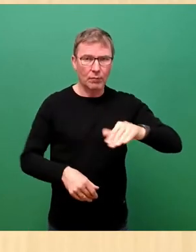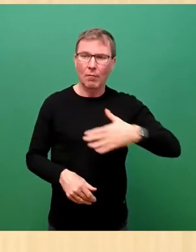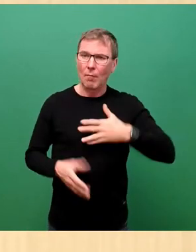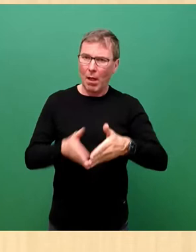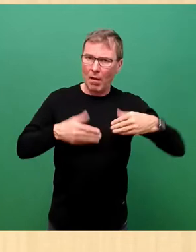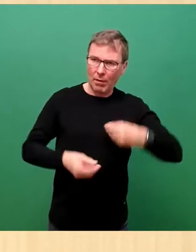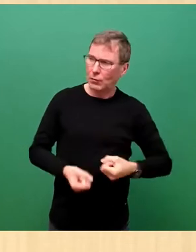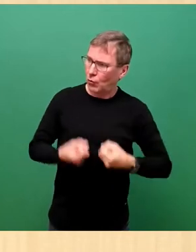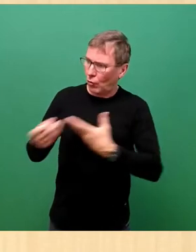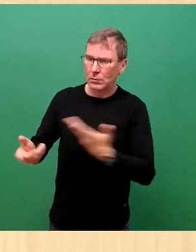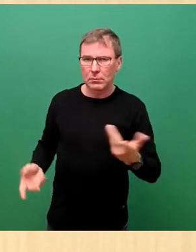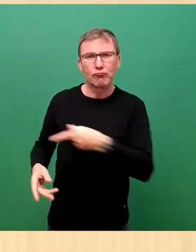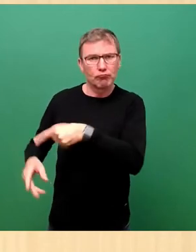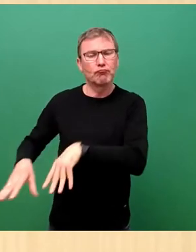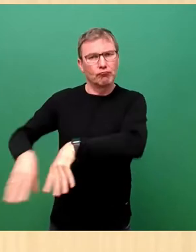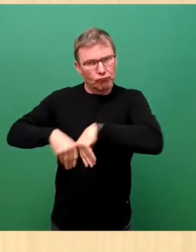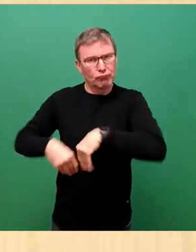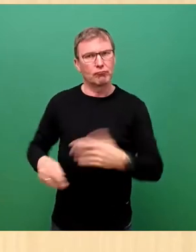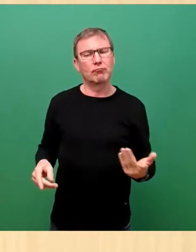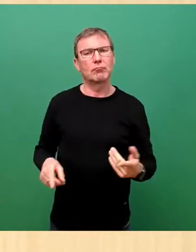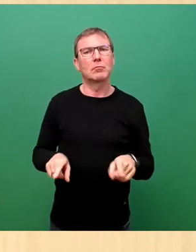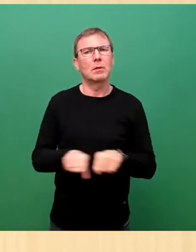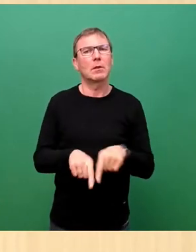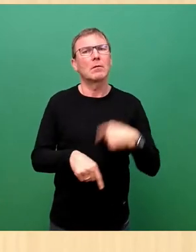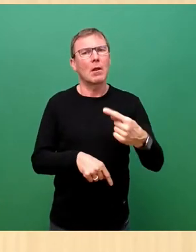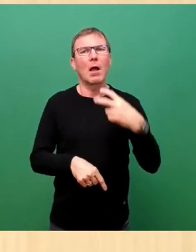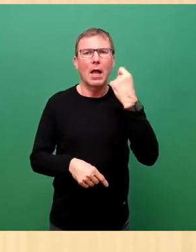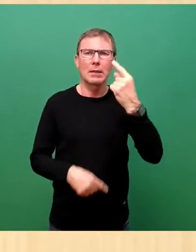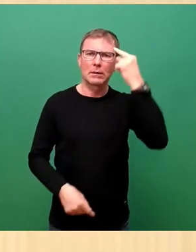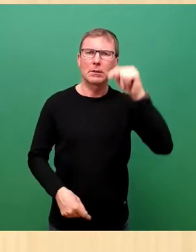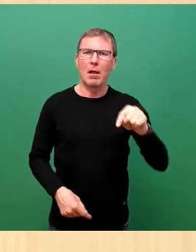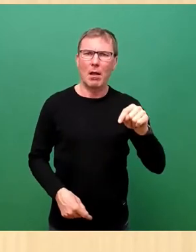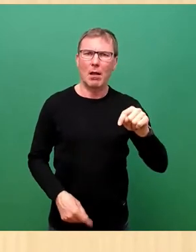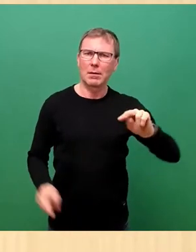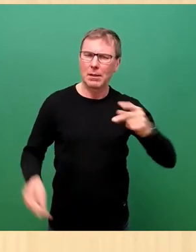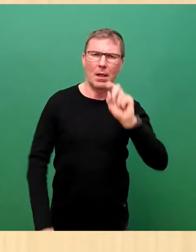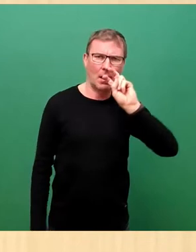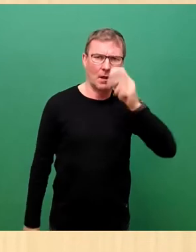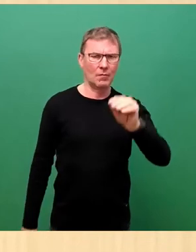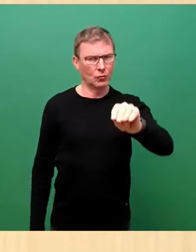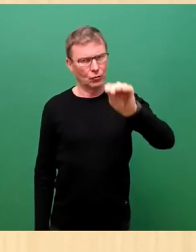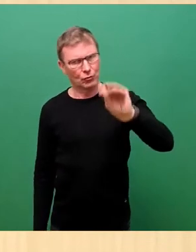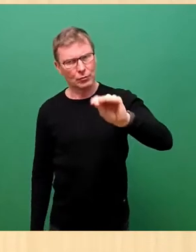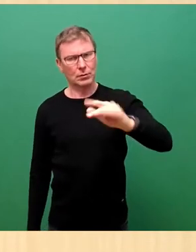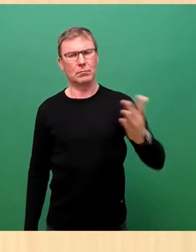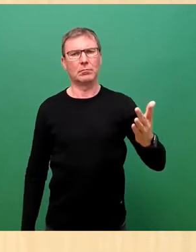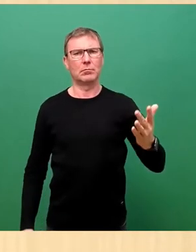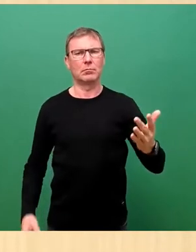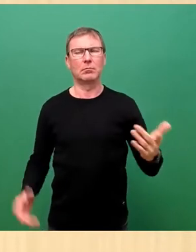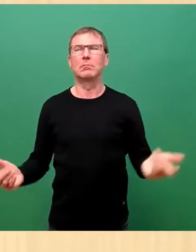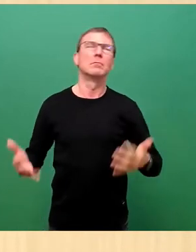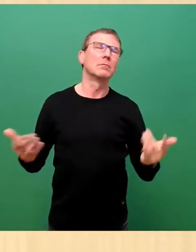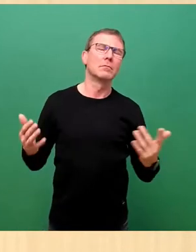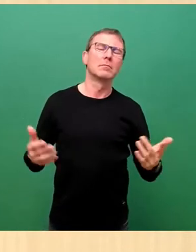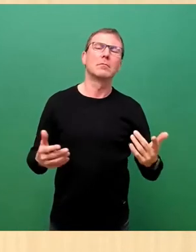die wir ja gleich nach dem Ältestenrat versucht haben, auch etwas anzuschieben,